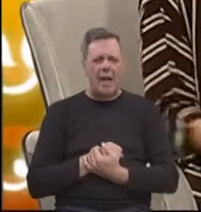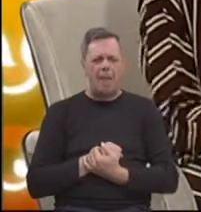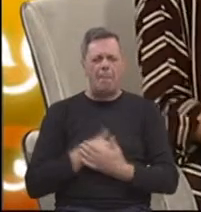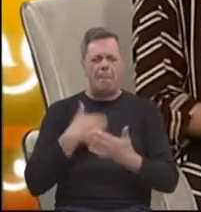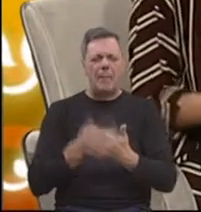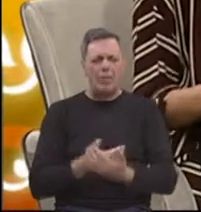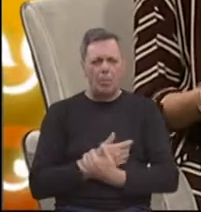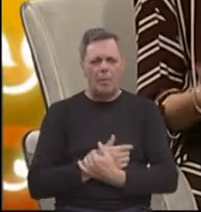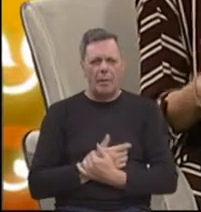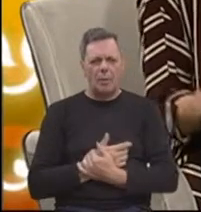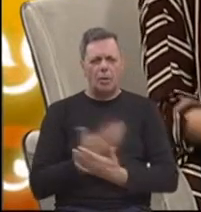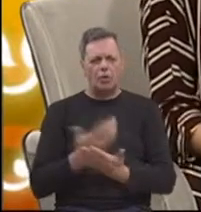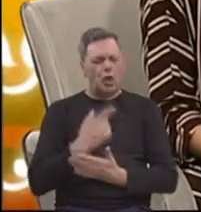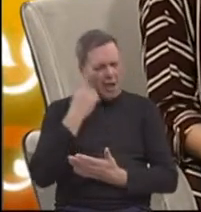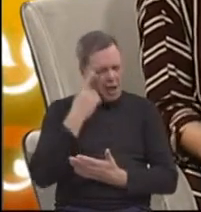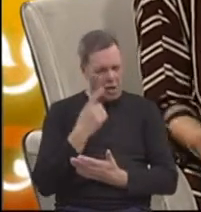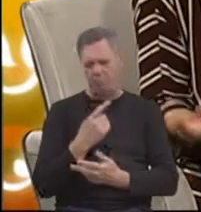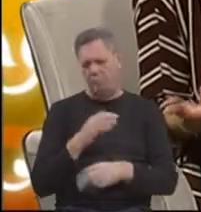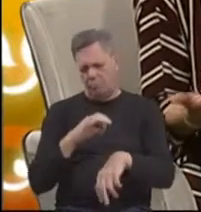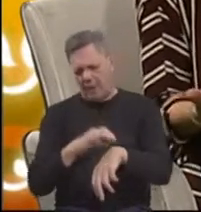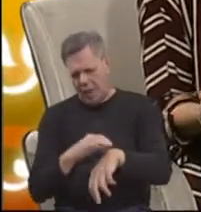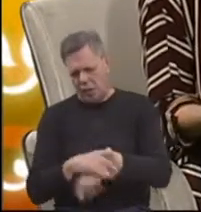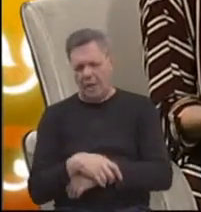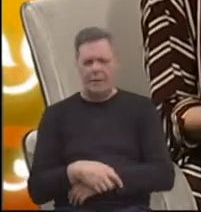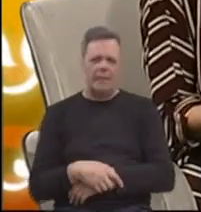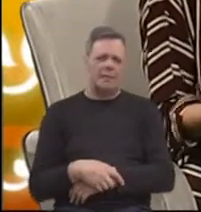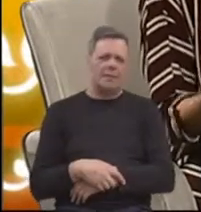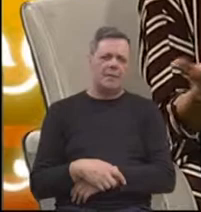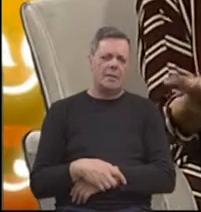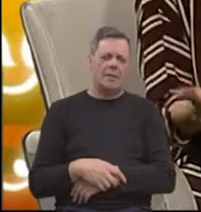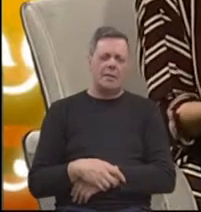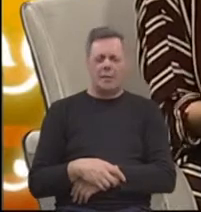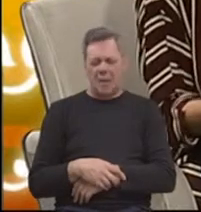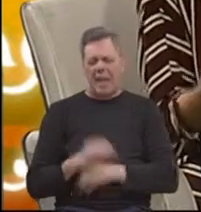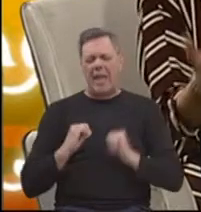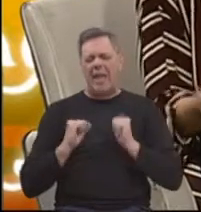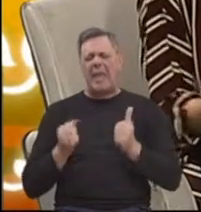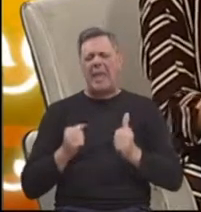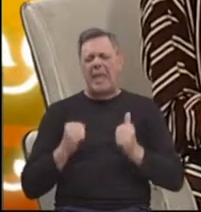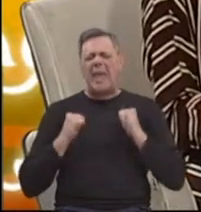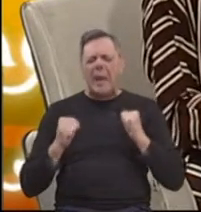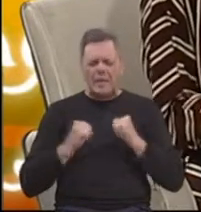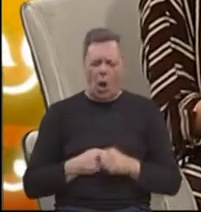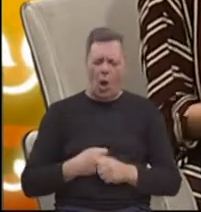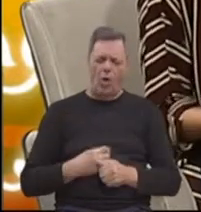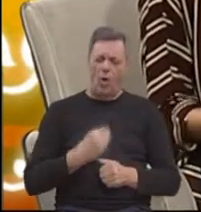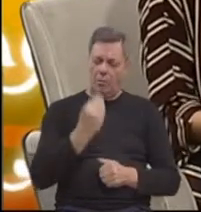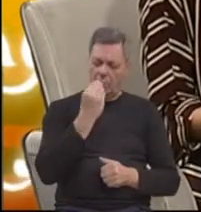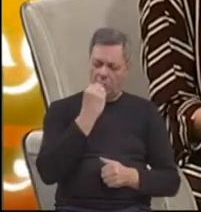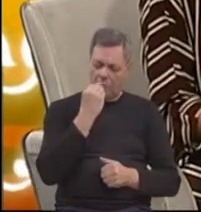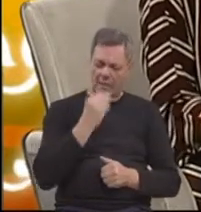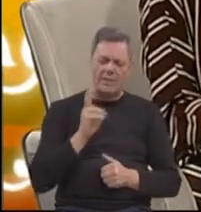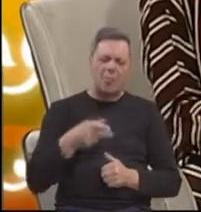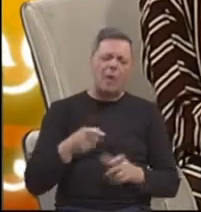multidisciplinaran pristup, što znači da i liječnik, i kineziolog, i psiholog, a i nutricionist moraju biti uključeni